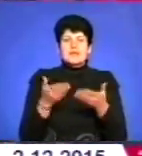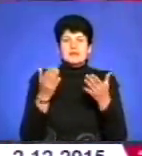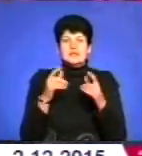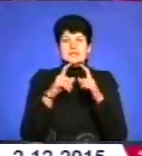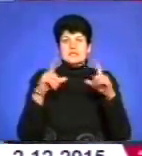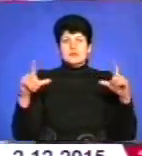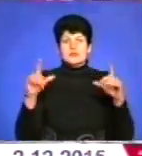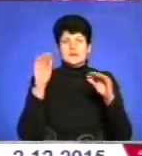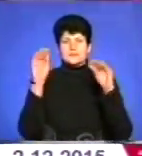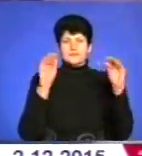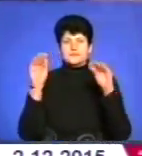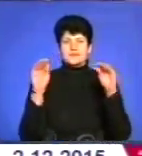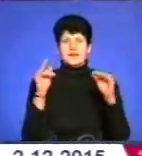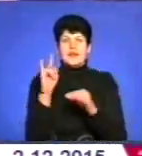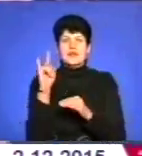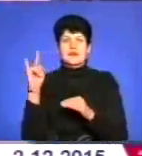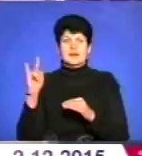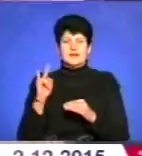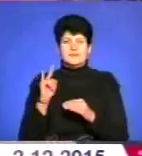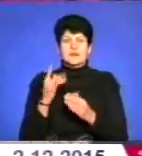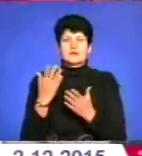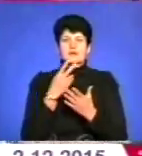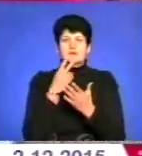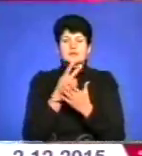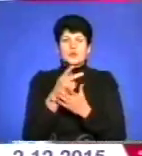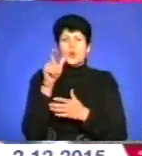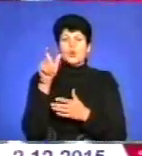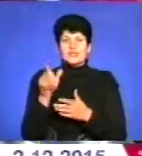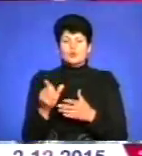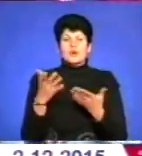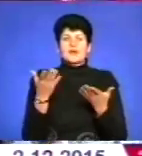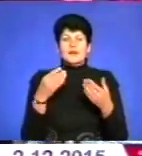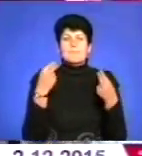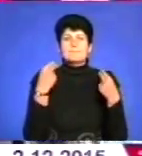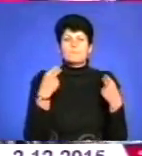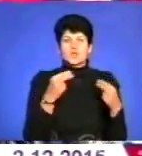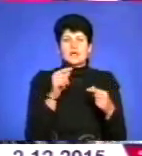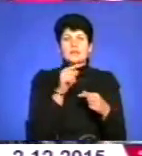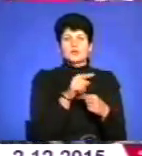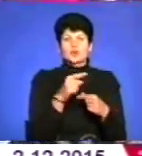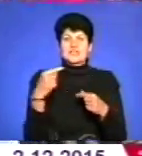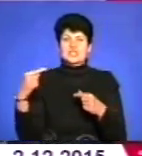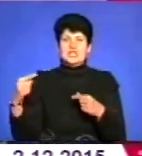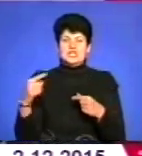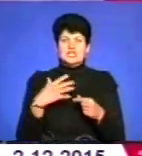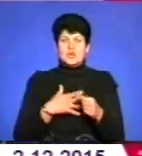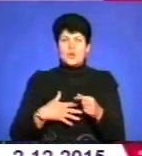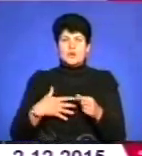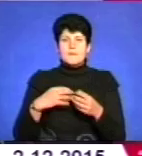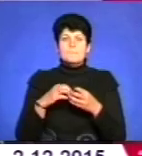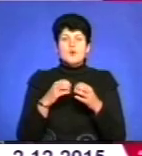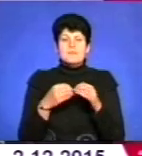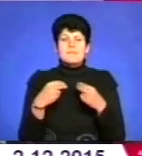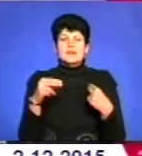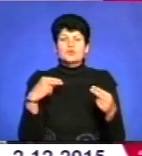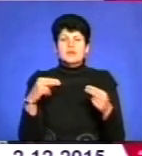якій розвішали ляльки, кожна з яких символізувала людину, яка продала той чи інший орган. Проблема торгівлі